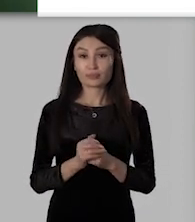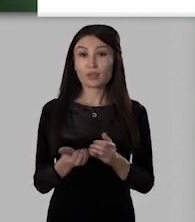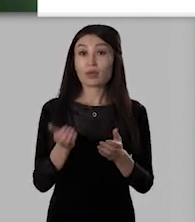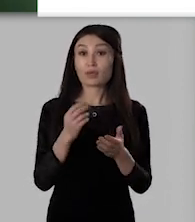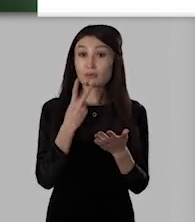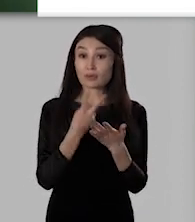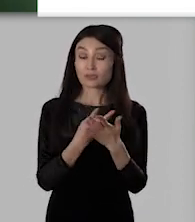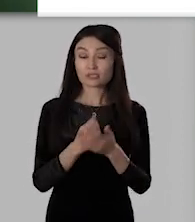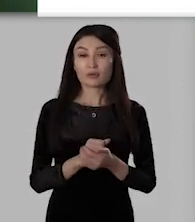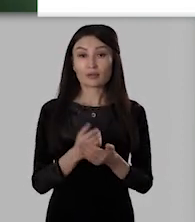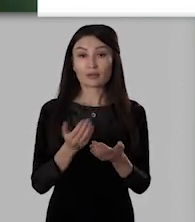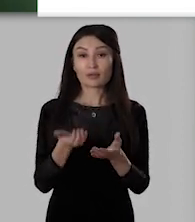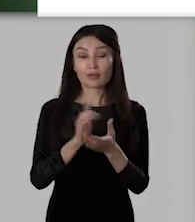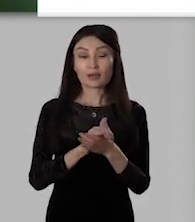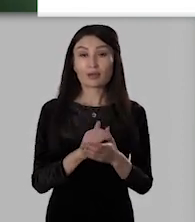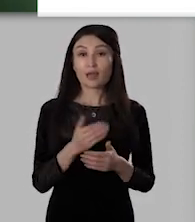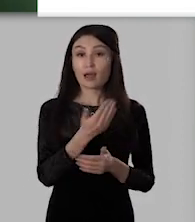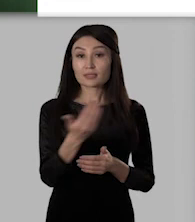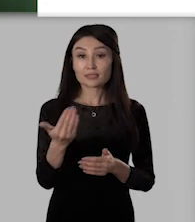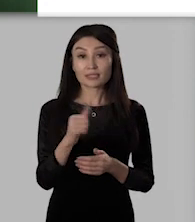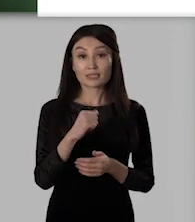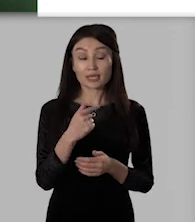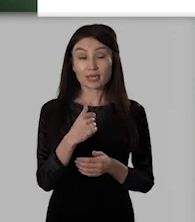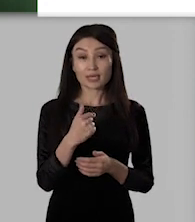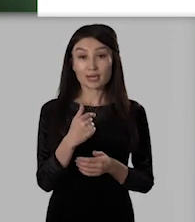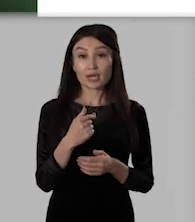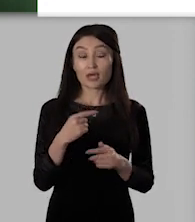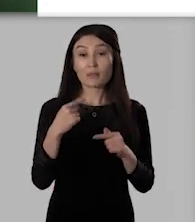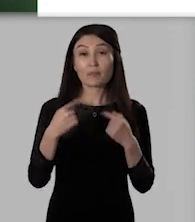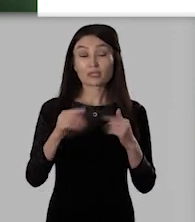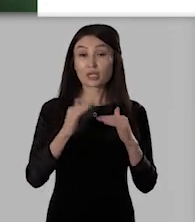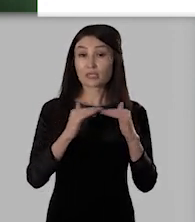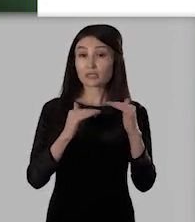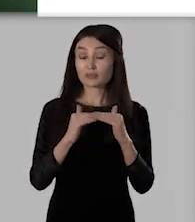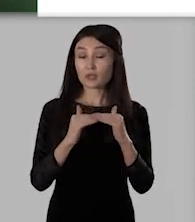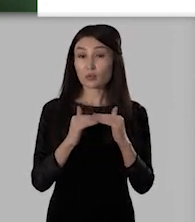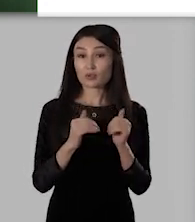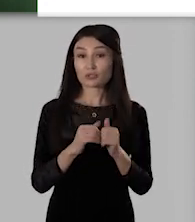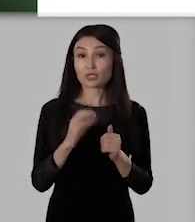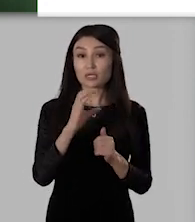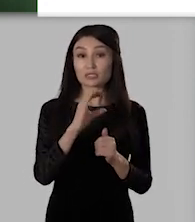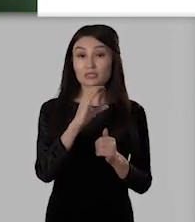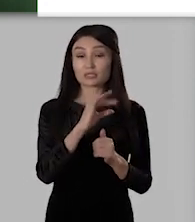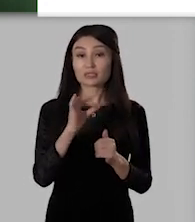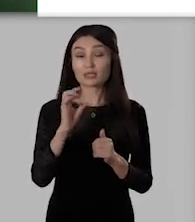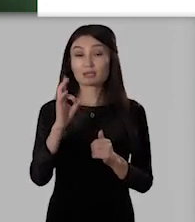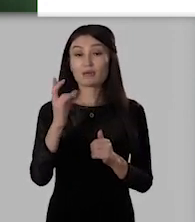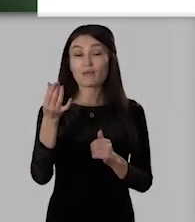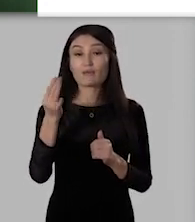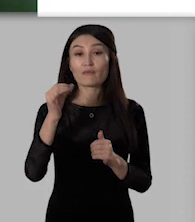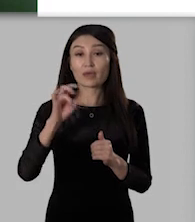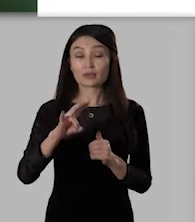Танышып алгыла. А силерге мен мугалимден башка кесиптер боюнча дагы цинквейн түзүп